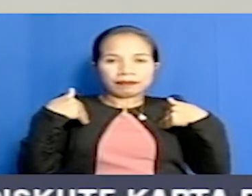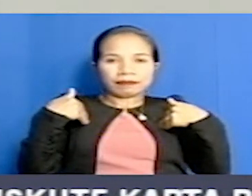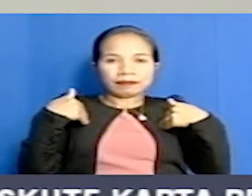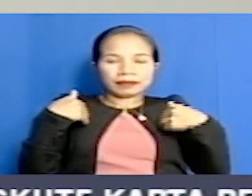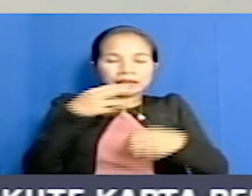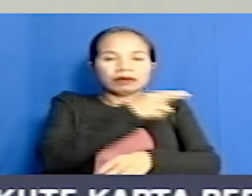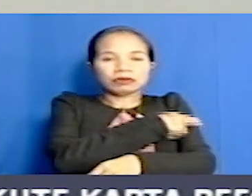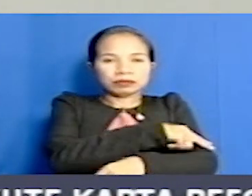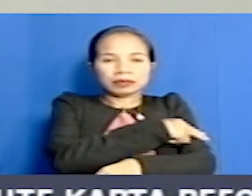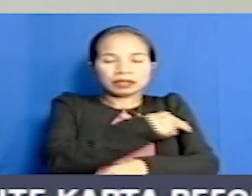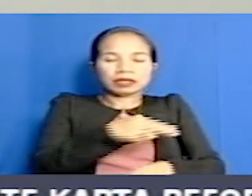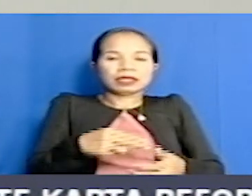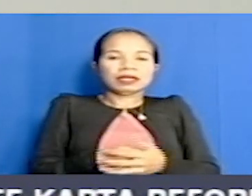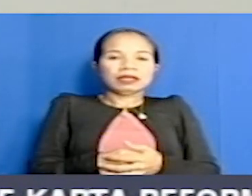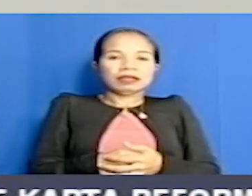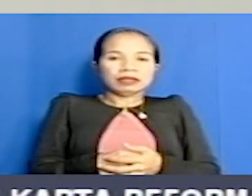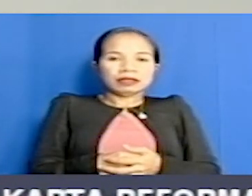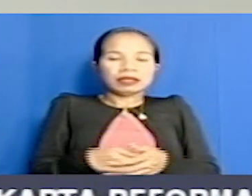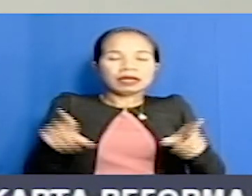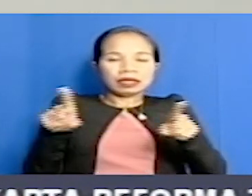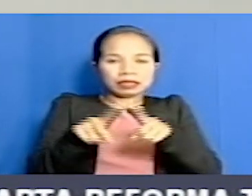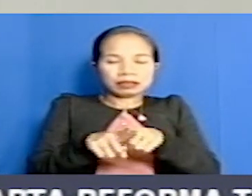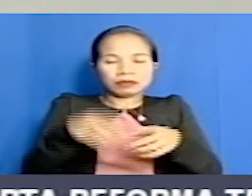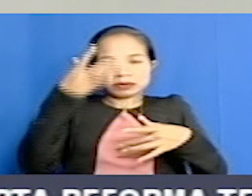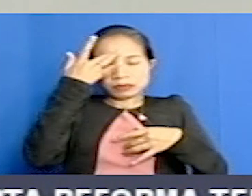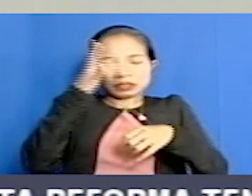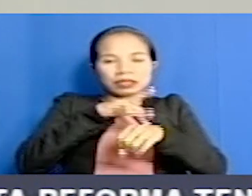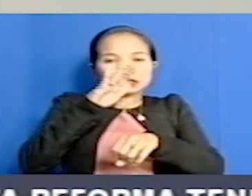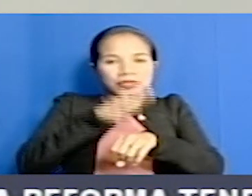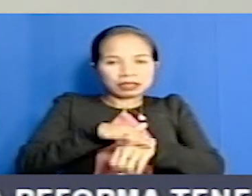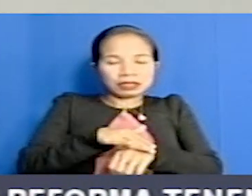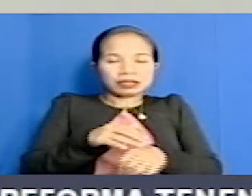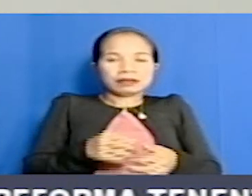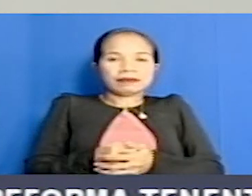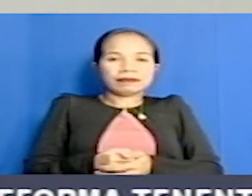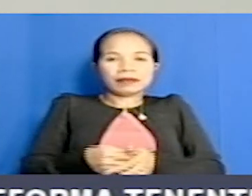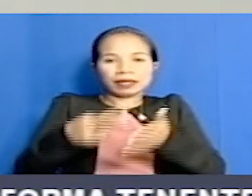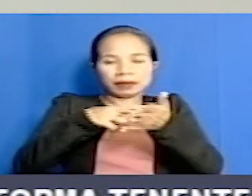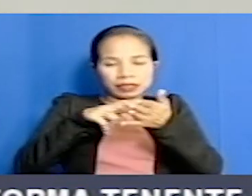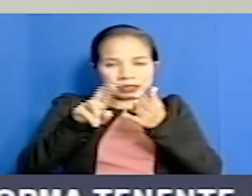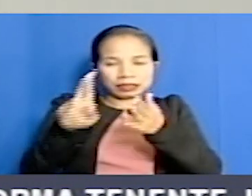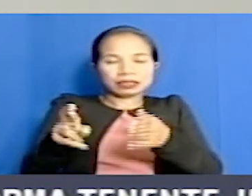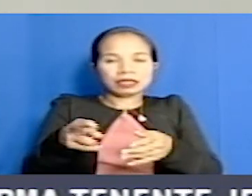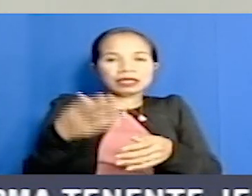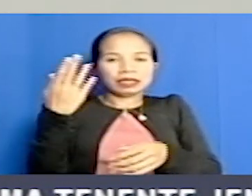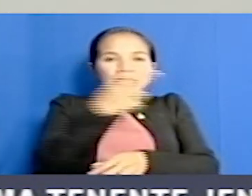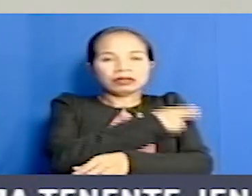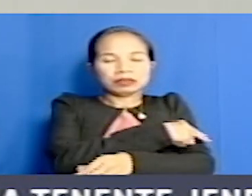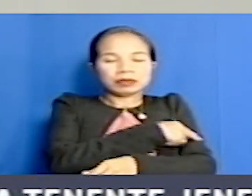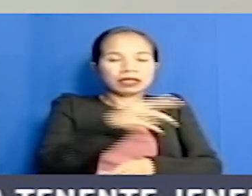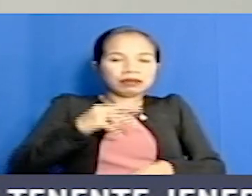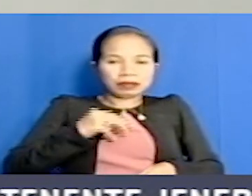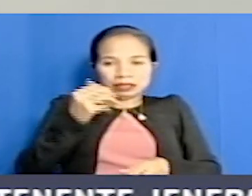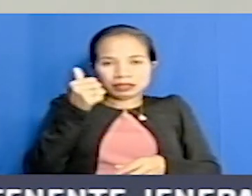iha hospital idane hane samos dengue. Dengue ini be resista iha hospital referensia